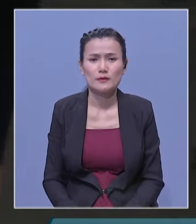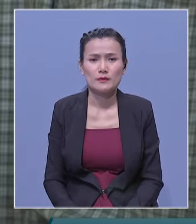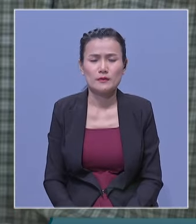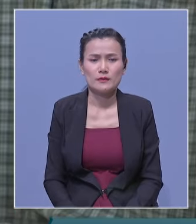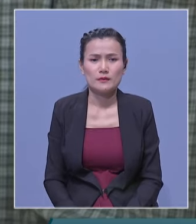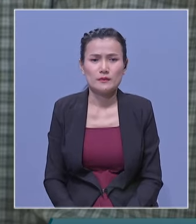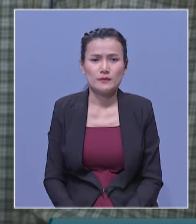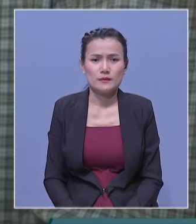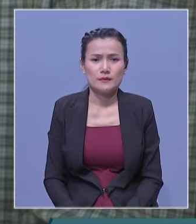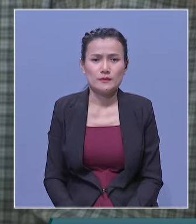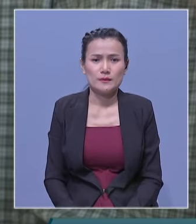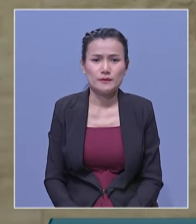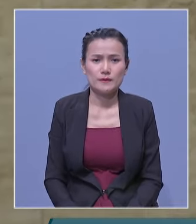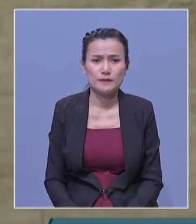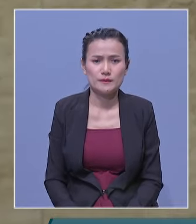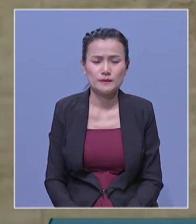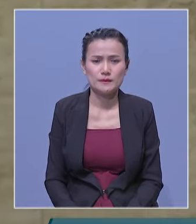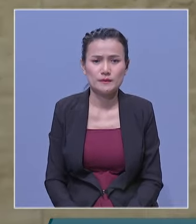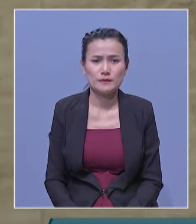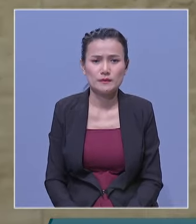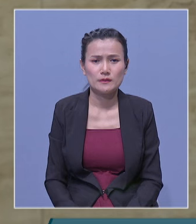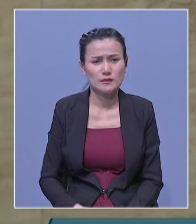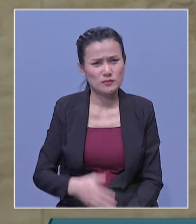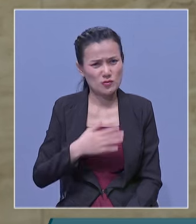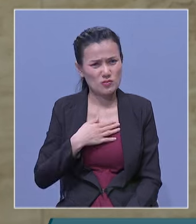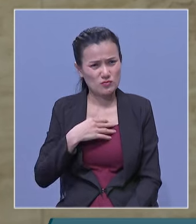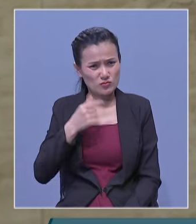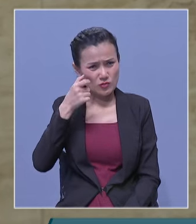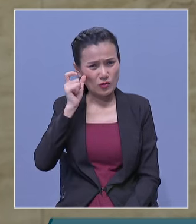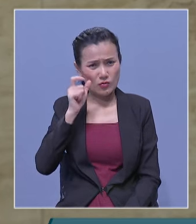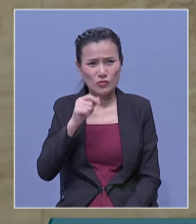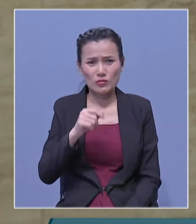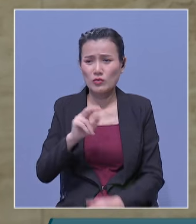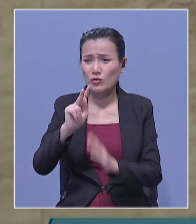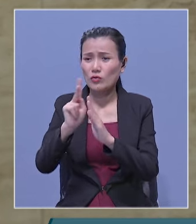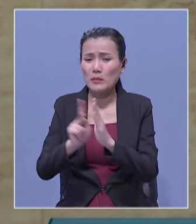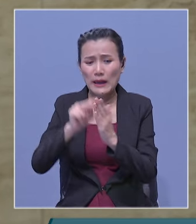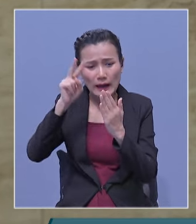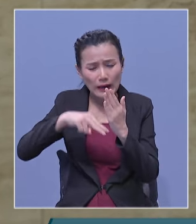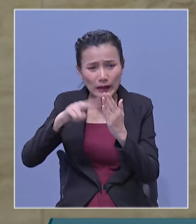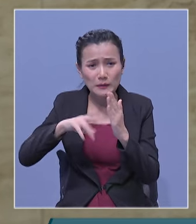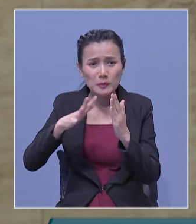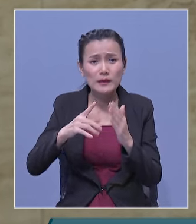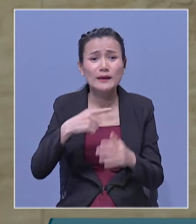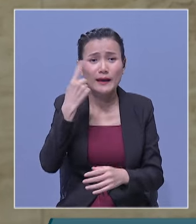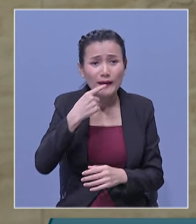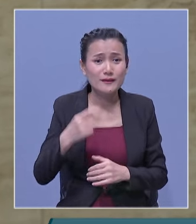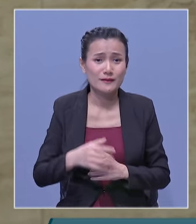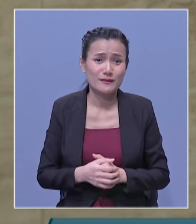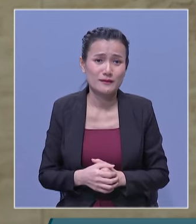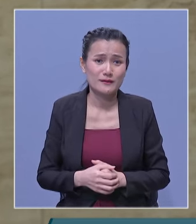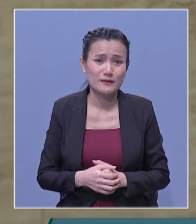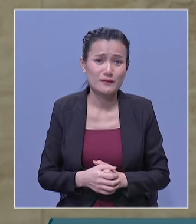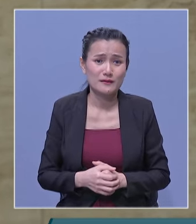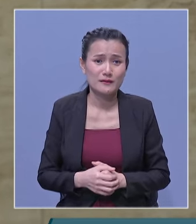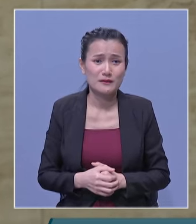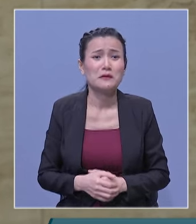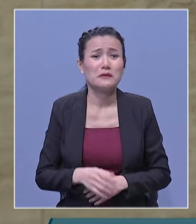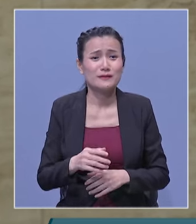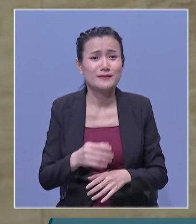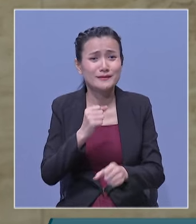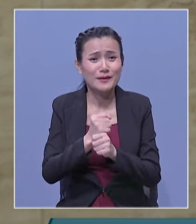ะ ก็งงว่าใครกันแน่ไม่ศึกษากฎหมายเนาะก็ทำการกันมีวุฒิภาวะหน่อย